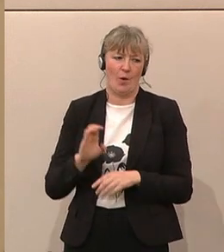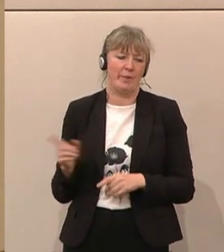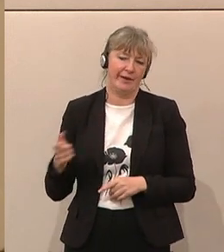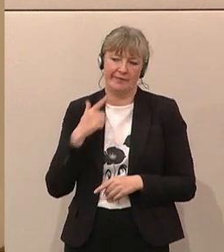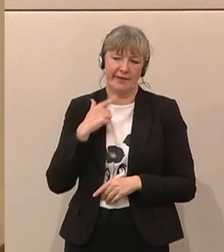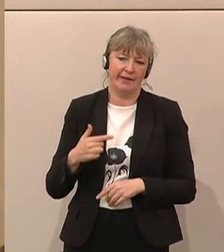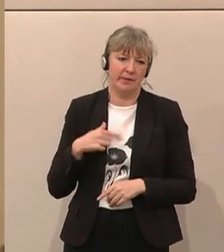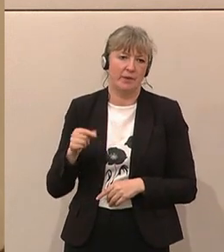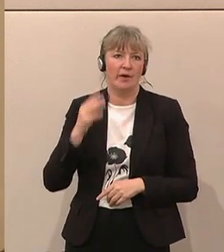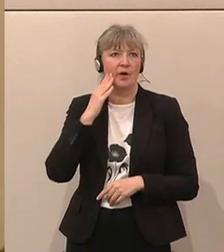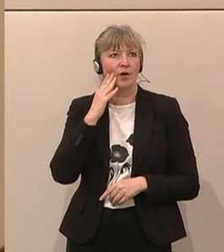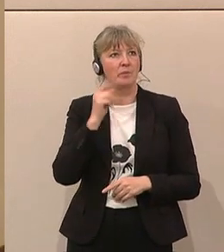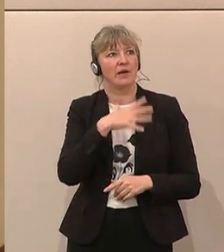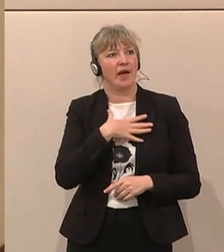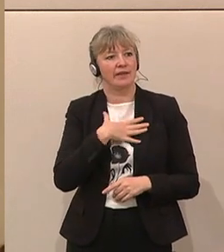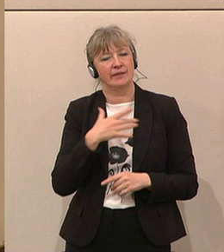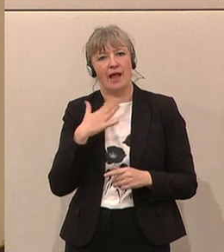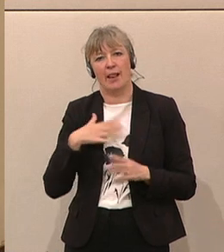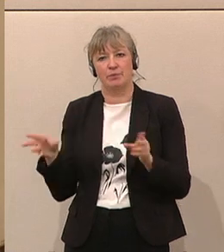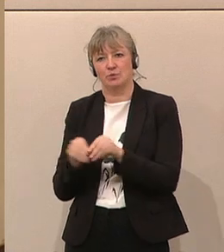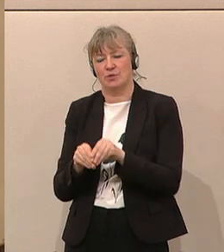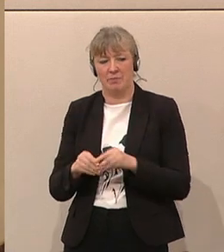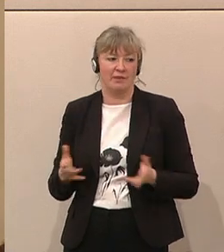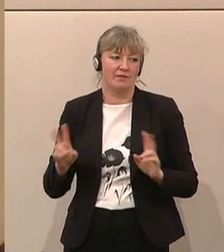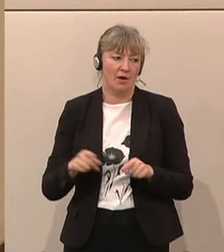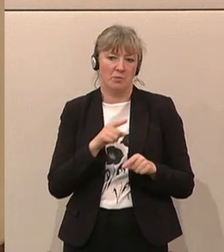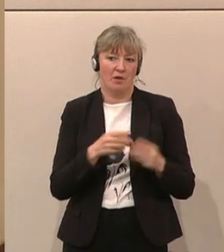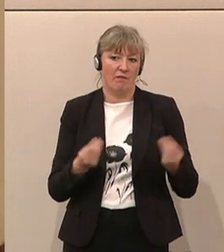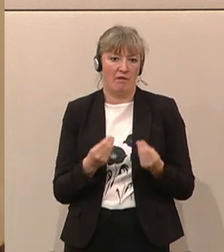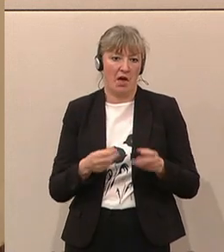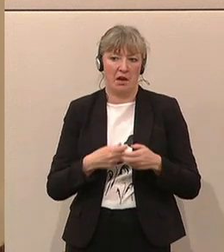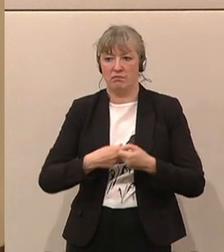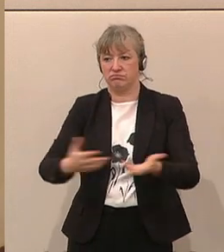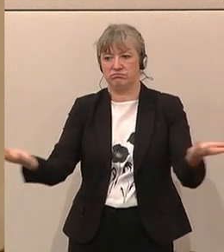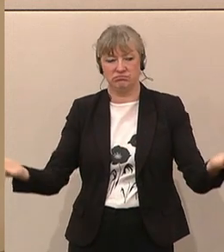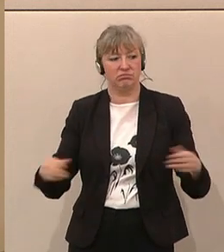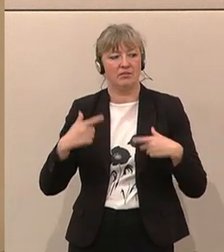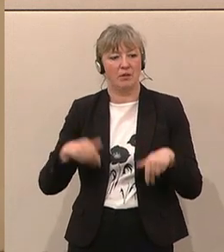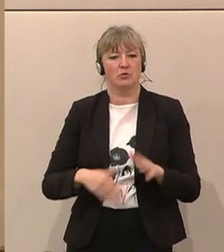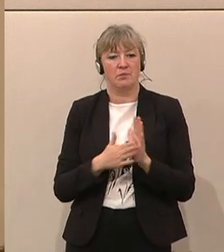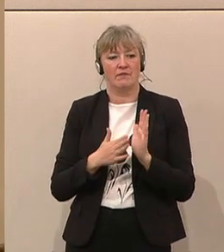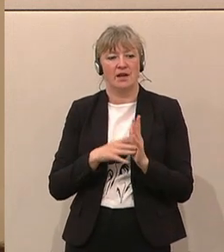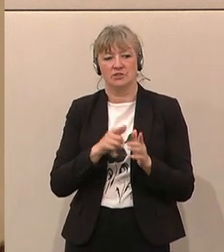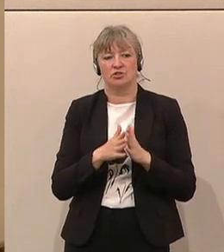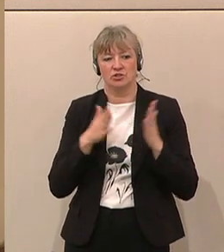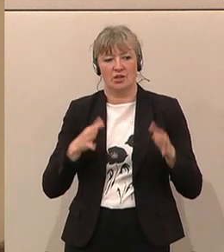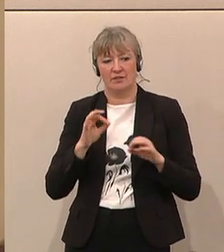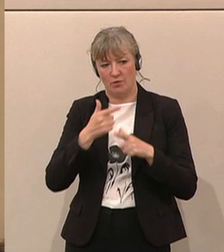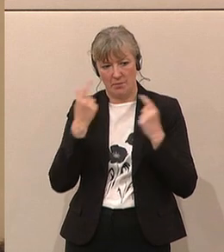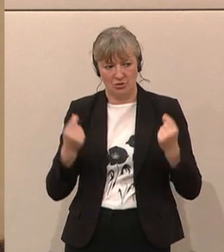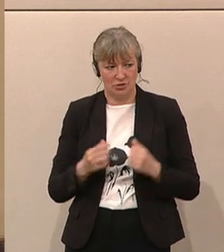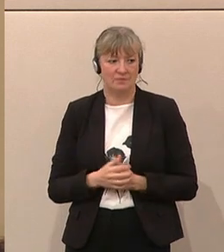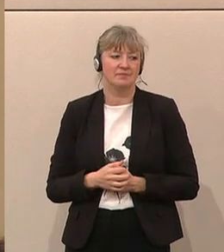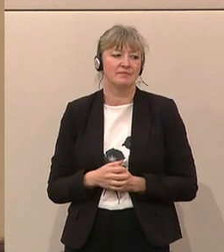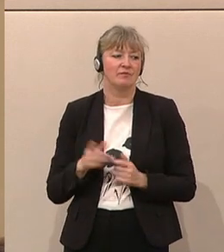lieber mit der USA und mit Kanada ins Bett. Denn dort bringt man Waren auf den Markt und man muss dann erst beweisen, dass sie schädlich für die Menschen